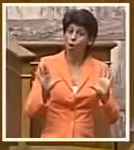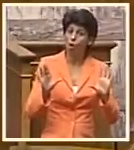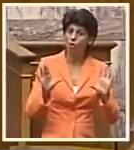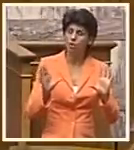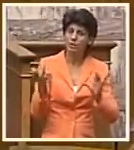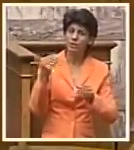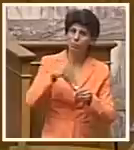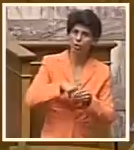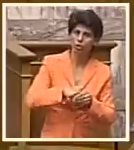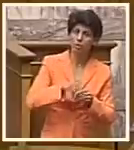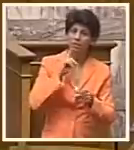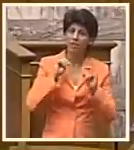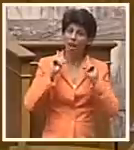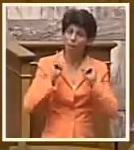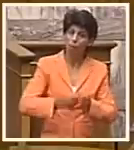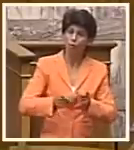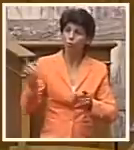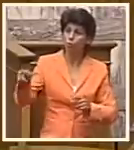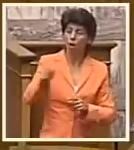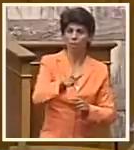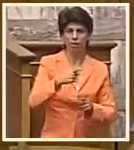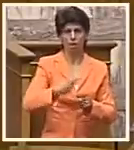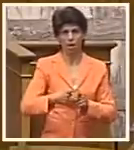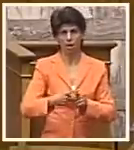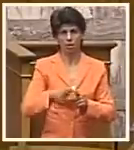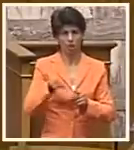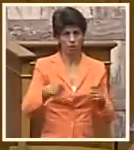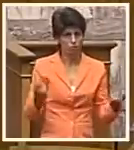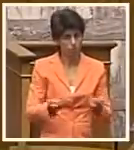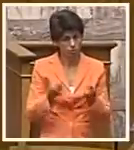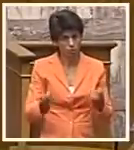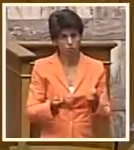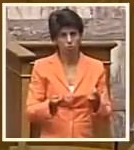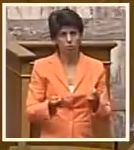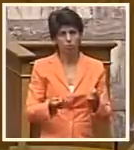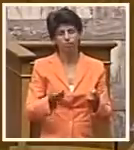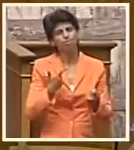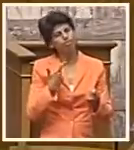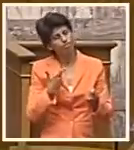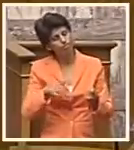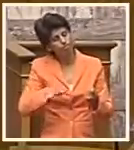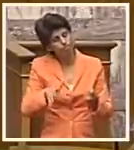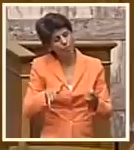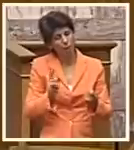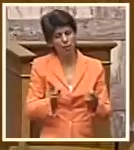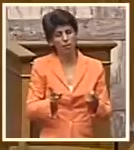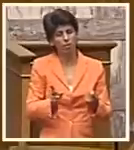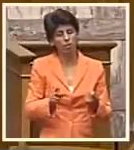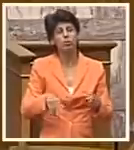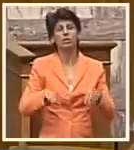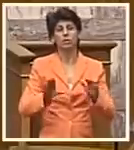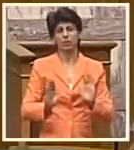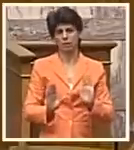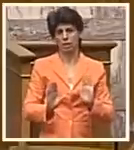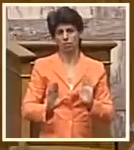τη συμμετοχή, την απόφαση του κάθε Έλληνα, το έργο αυτό θα απειληθεί να μην ολοκληρωθεί. Γι' αυτό και σήμερα η